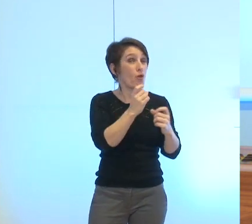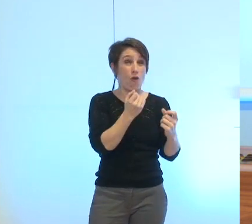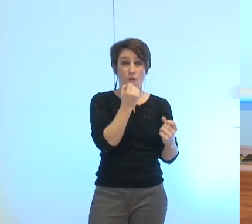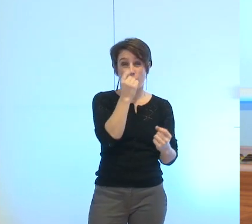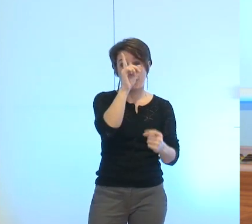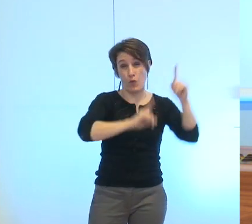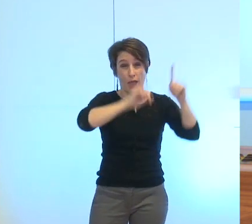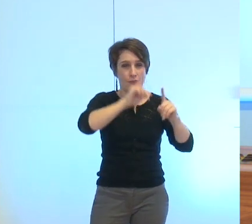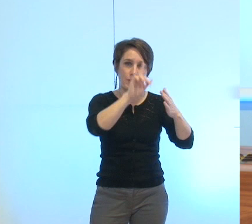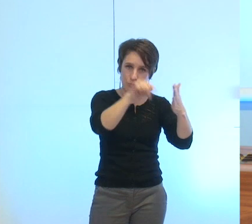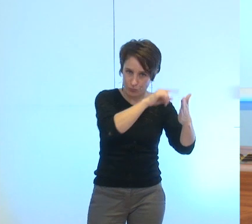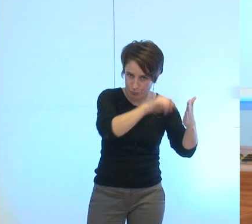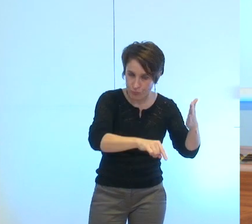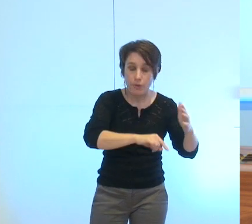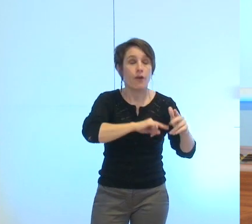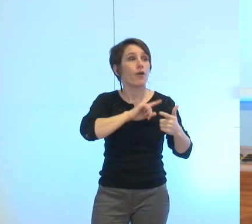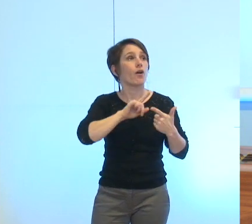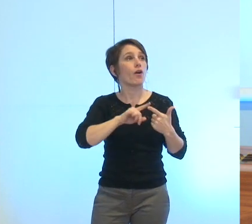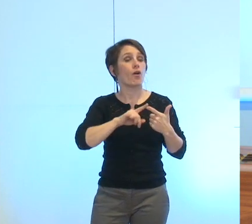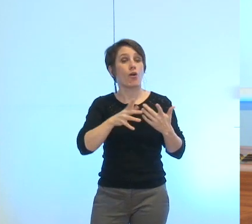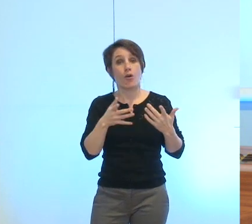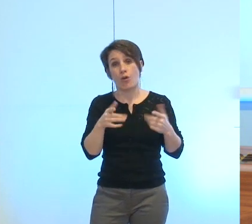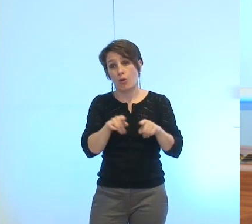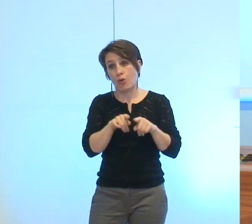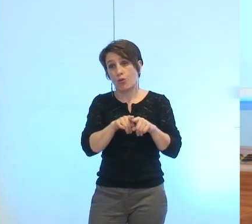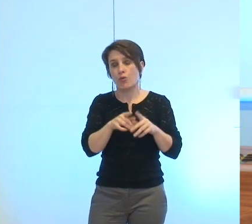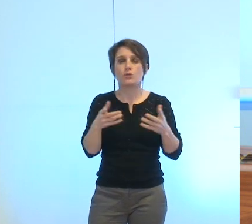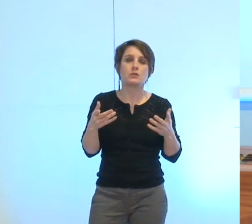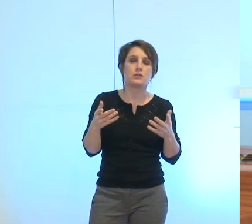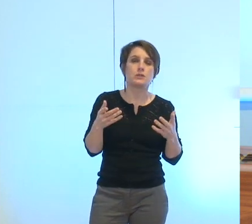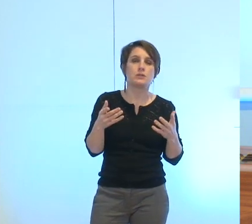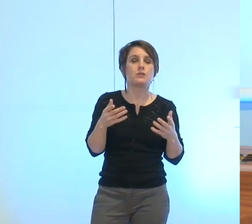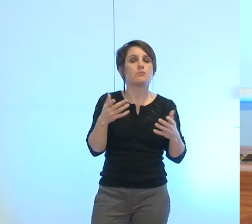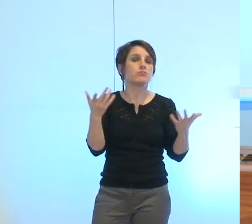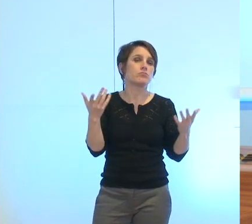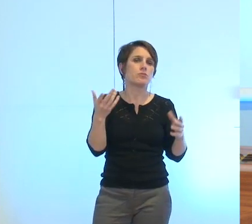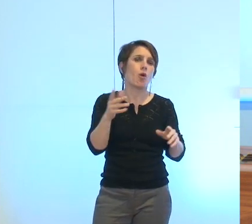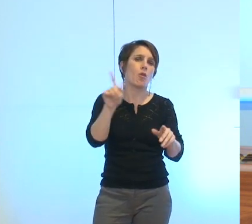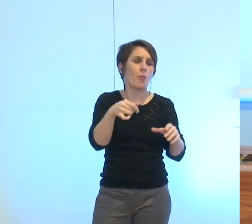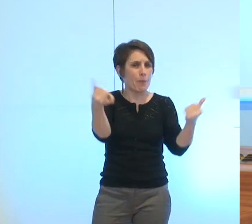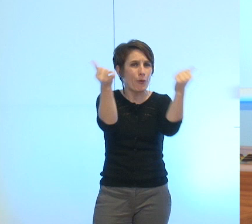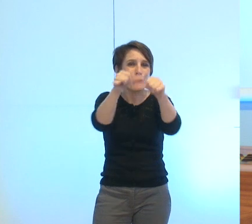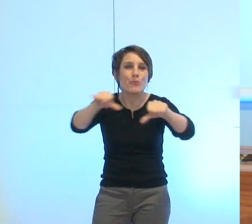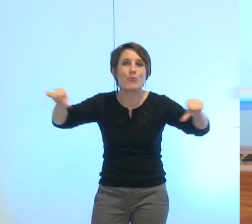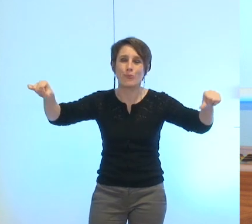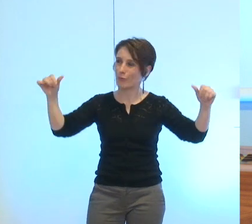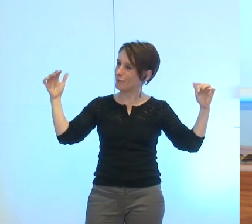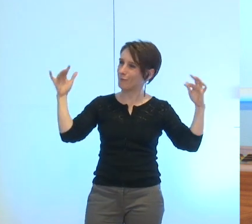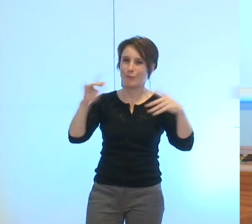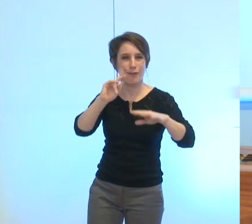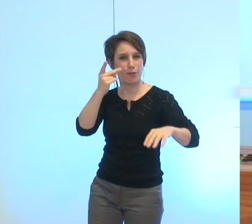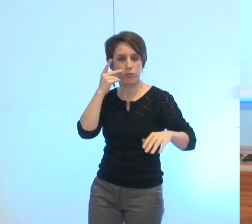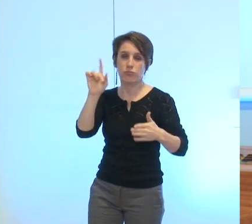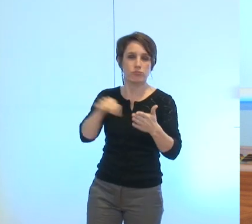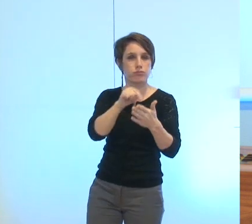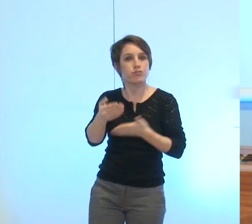également le le format du de la Gardon party en pique-nique et la soirée